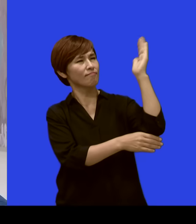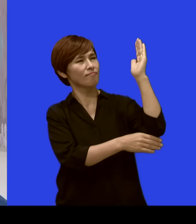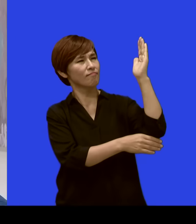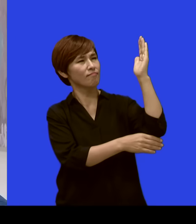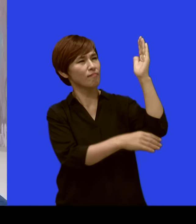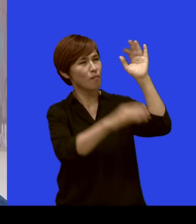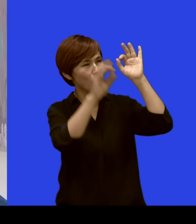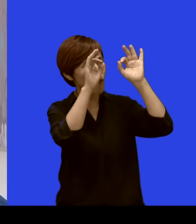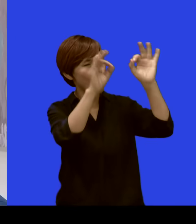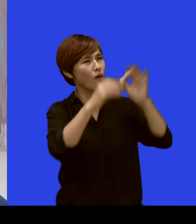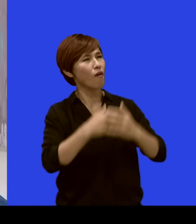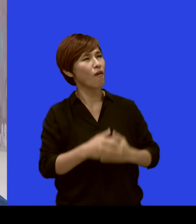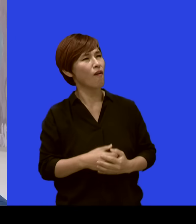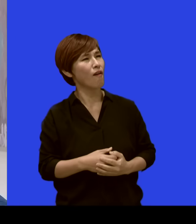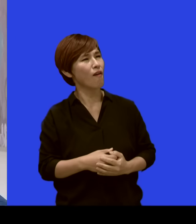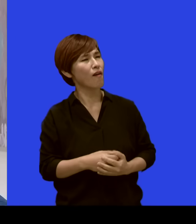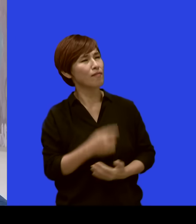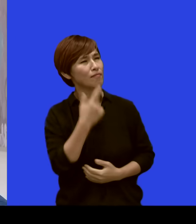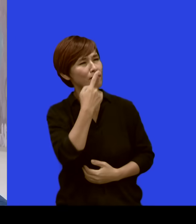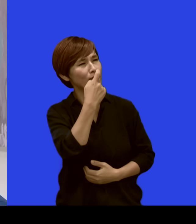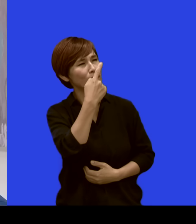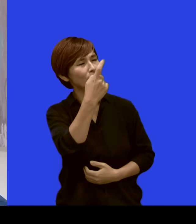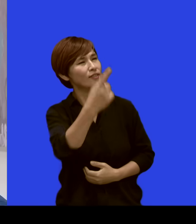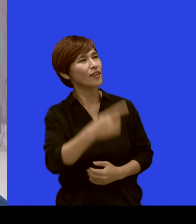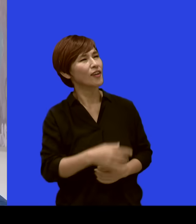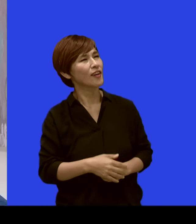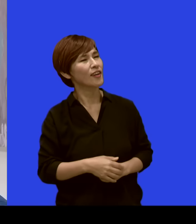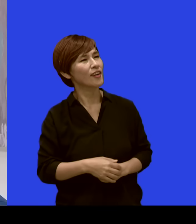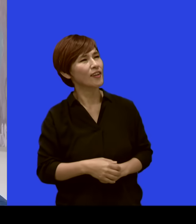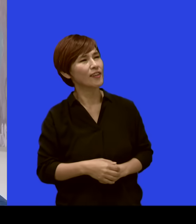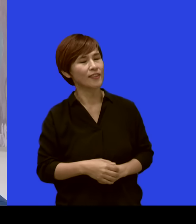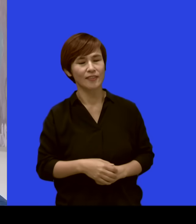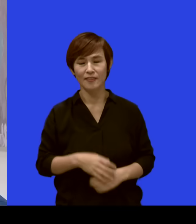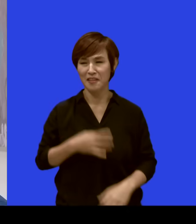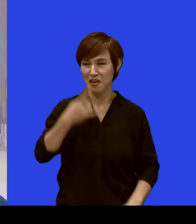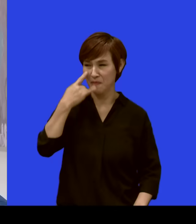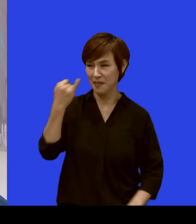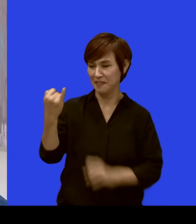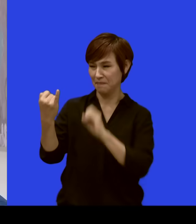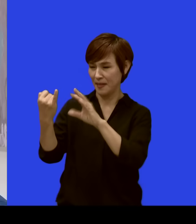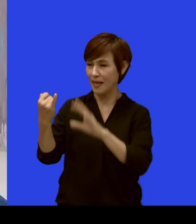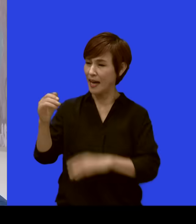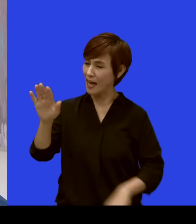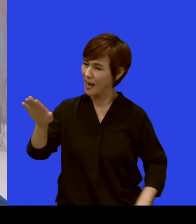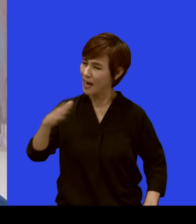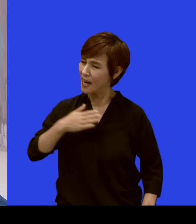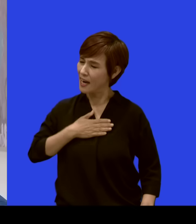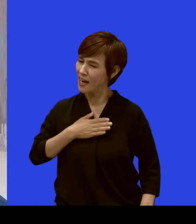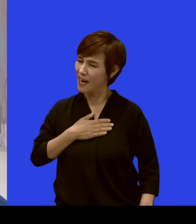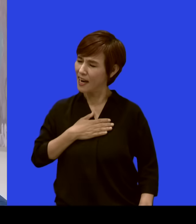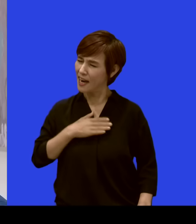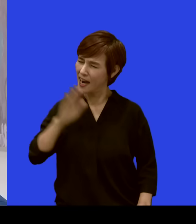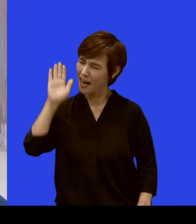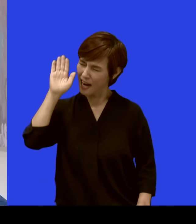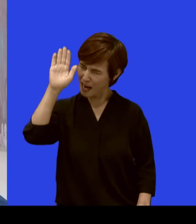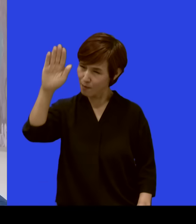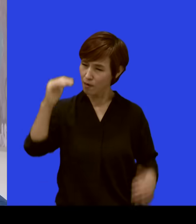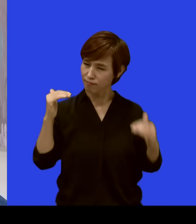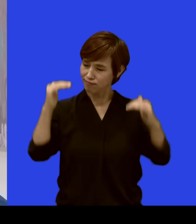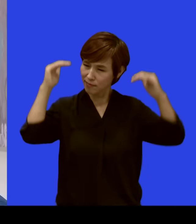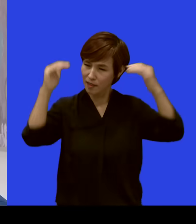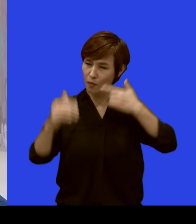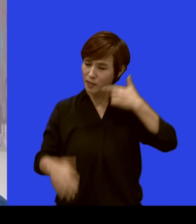게 너무 이렇게 저에게는 영웅처럼 보여서 예. 우리 어머니에게 식사하면서 나도 혹시 나중에 혹시라도 목사님이